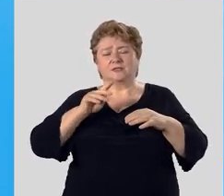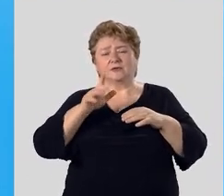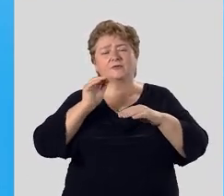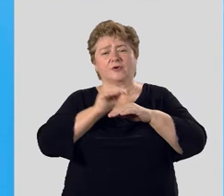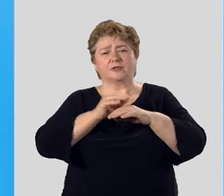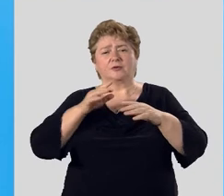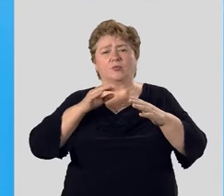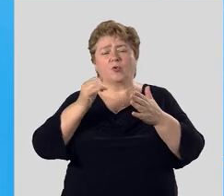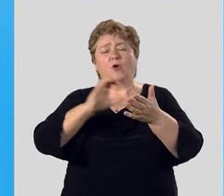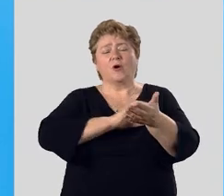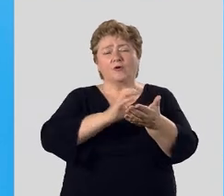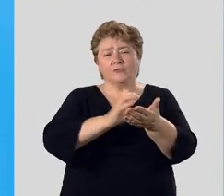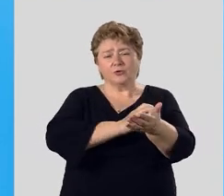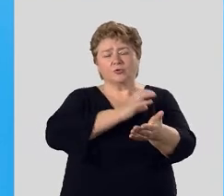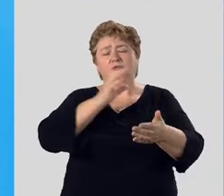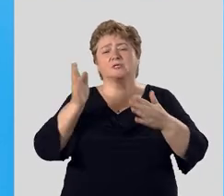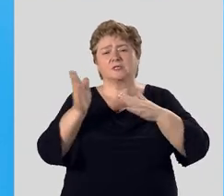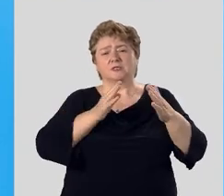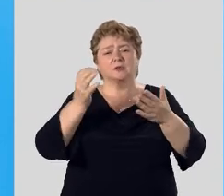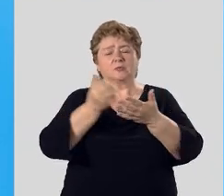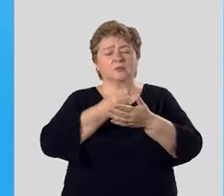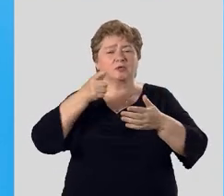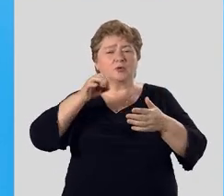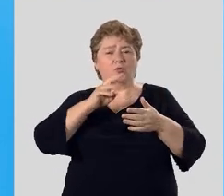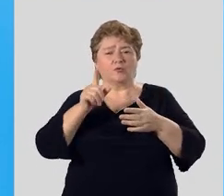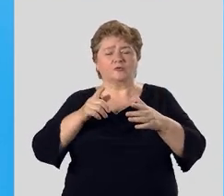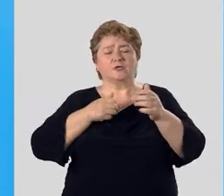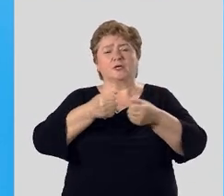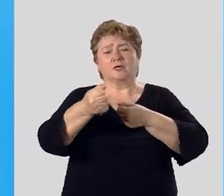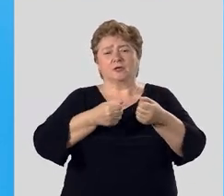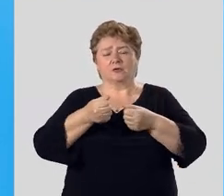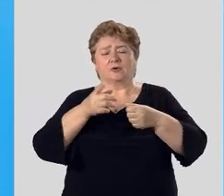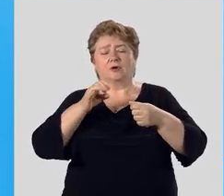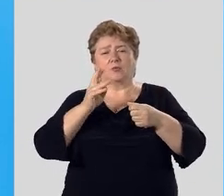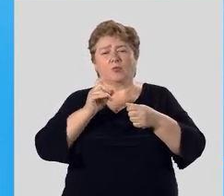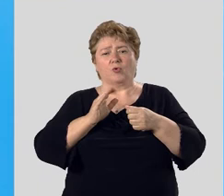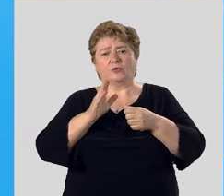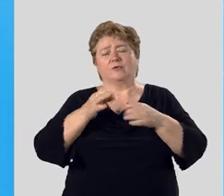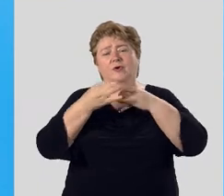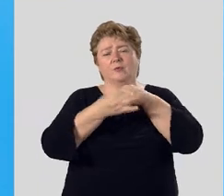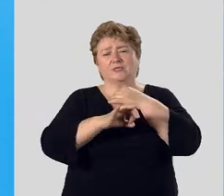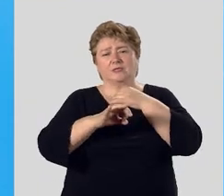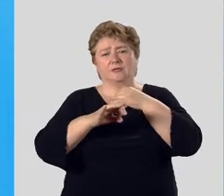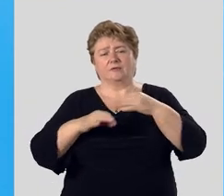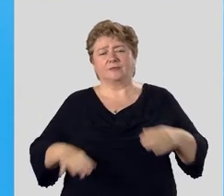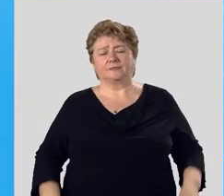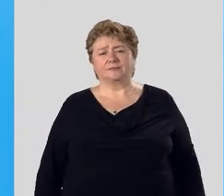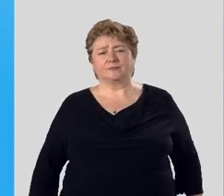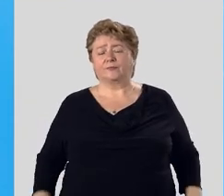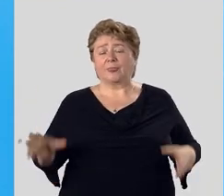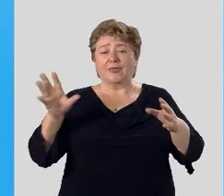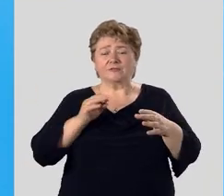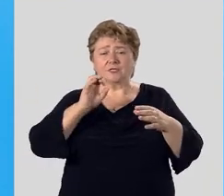по венозной системе достигают гипофиза и регулируют выделение гормонов последнего.